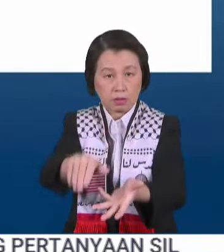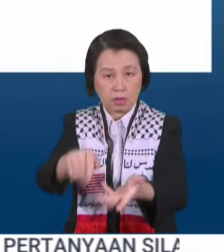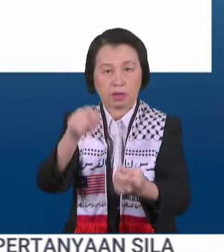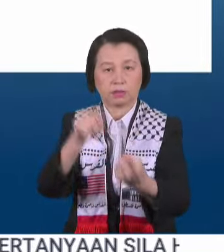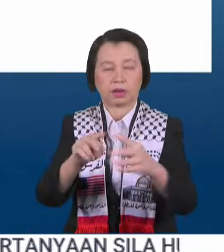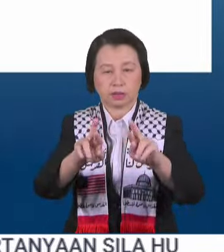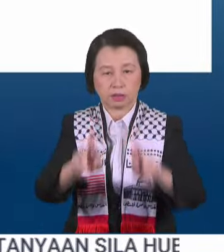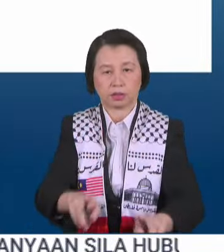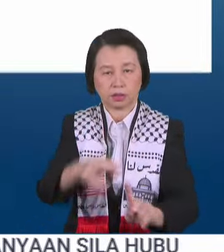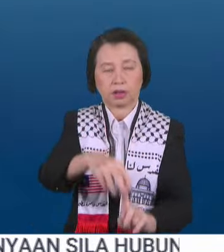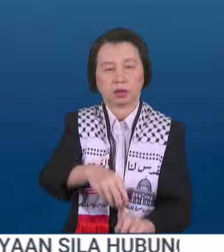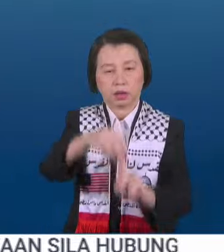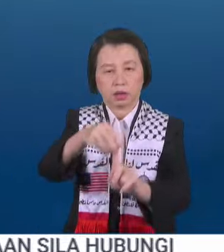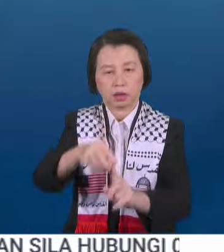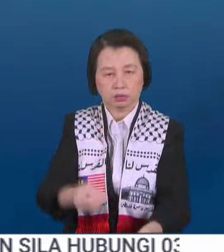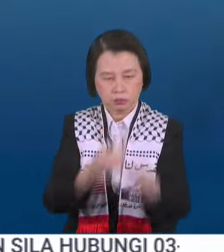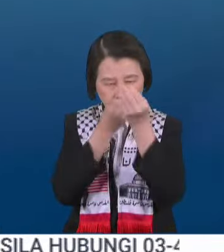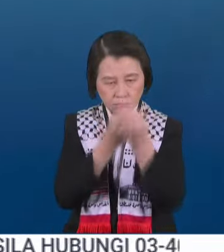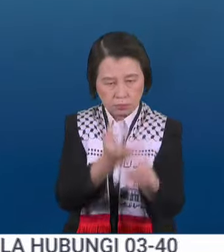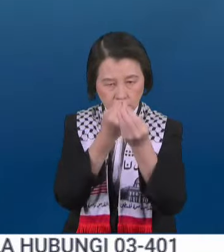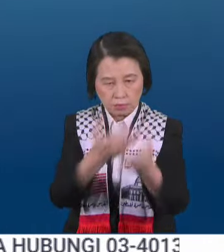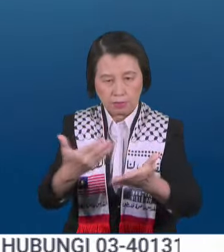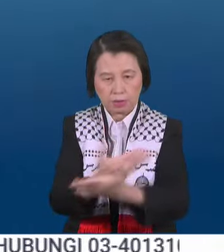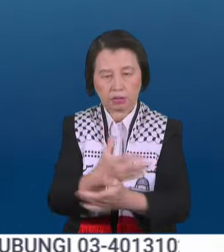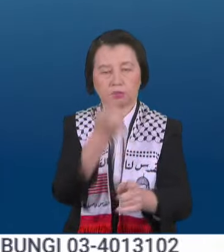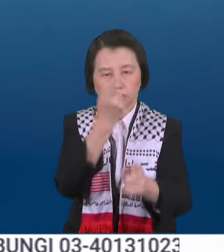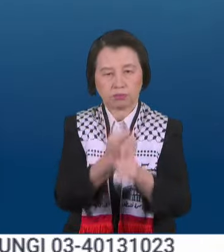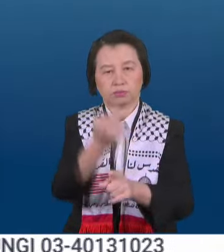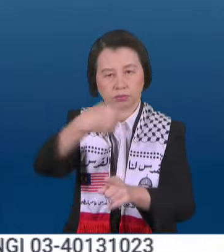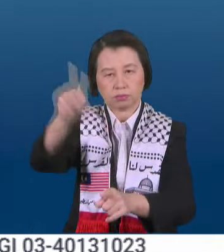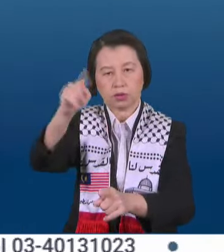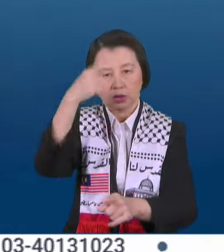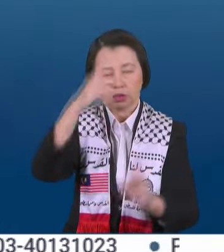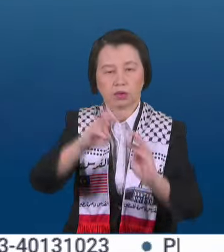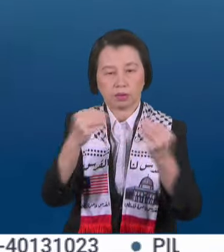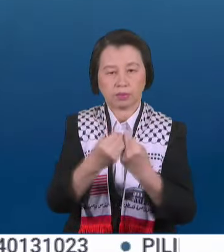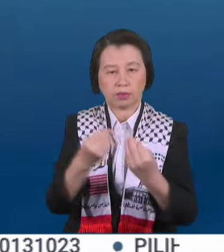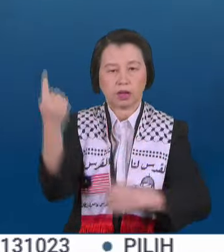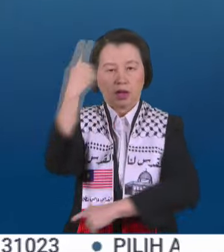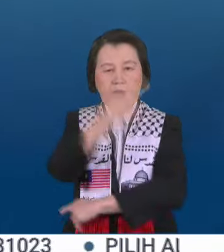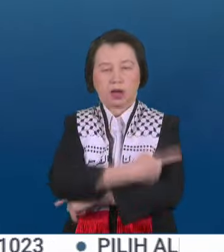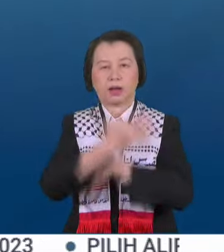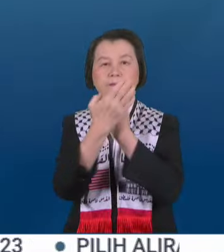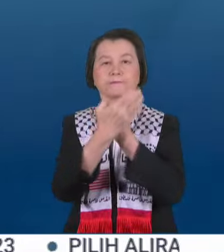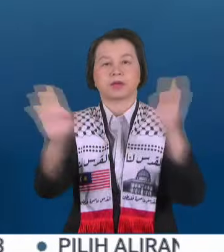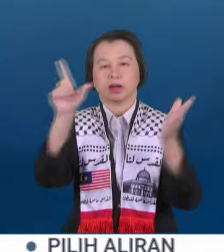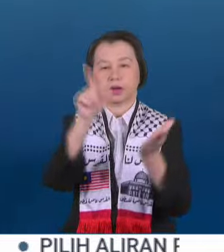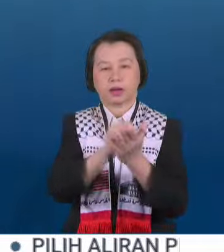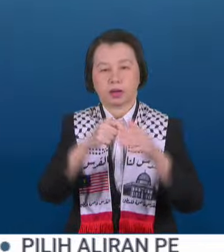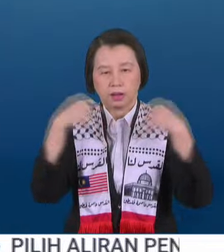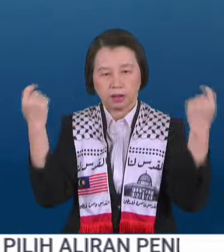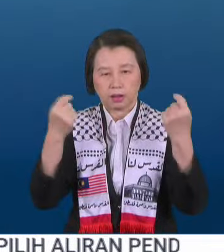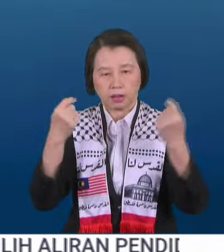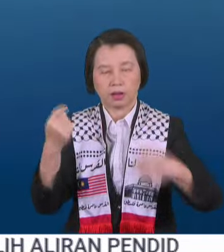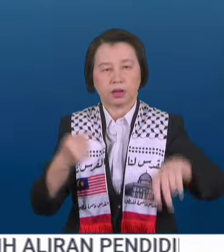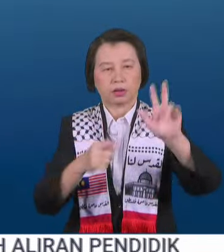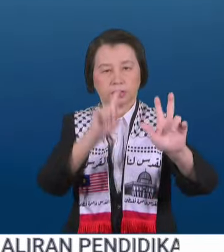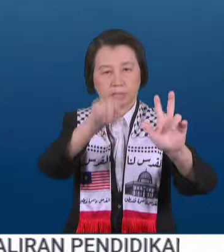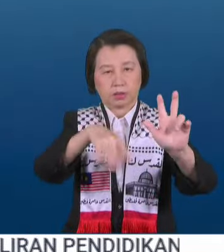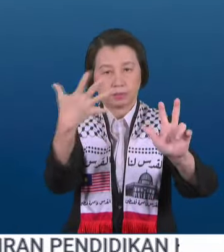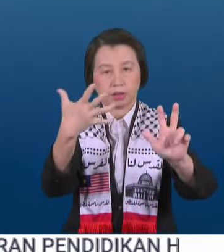rakyat, terutamanya dalam menyiarkan informasi terkini dan sahih kepada masyarakat. Hari Kebebasan Media Sedunia disambut pada 3 Mei